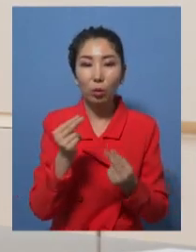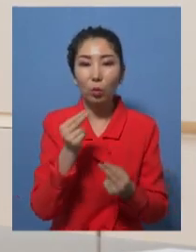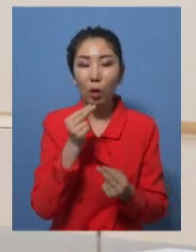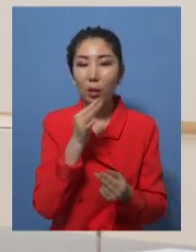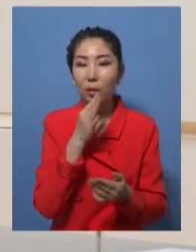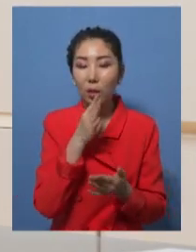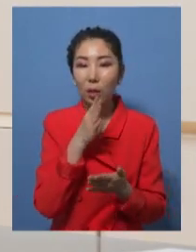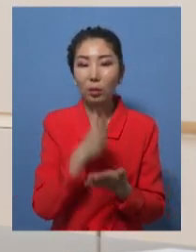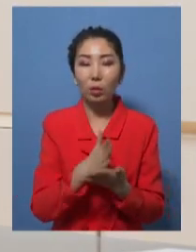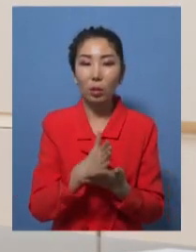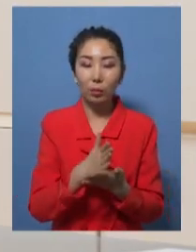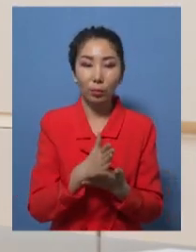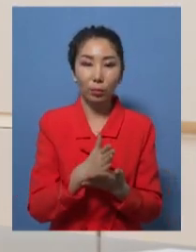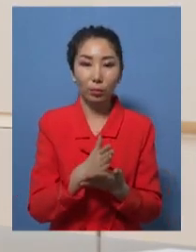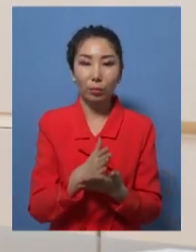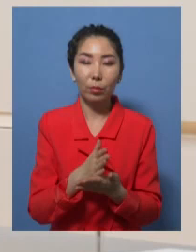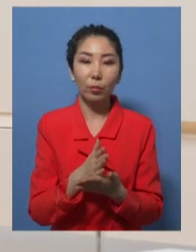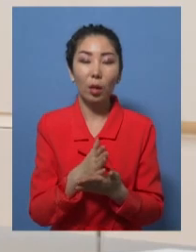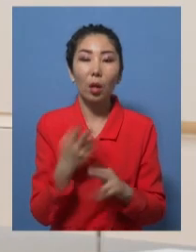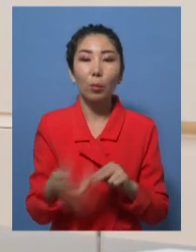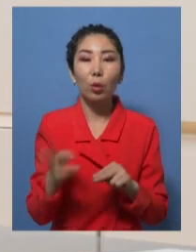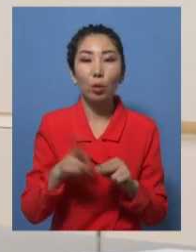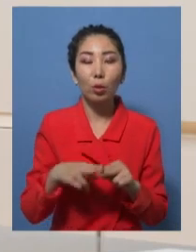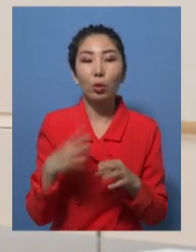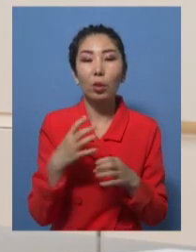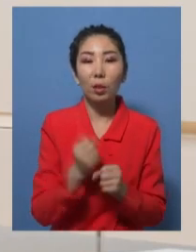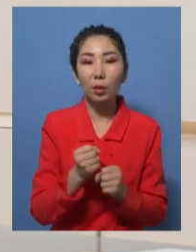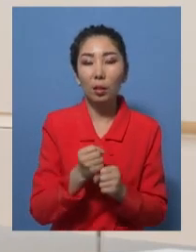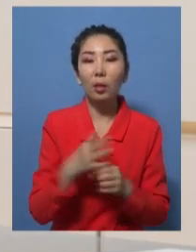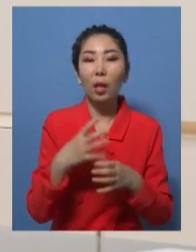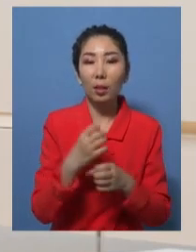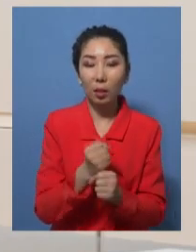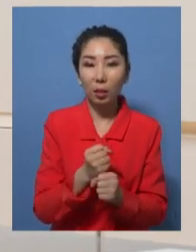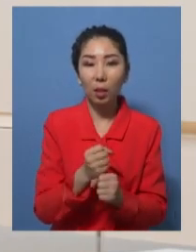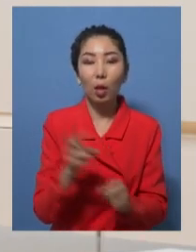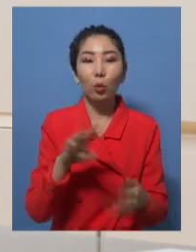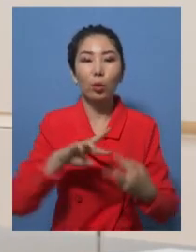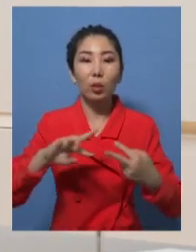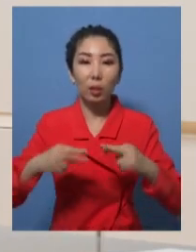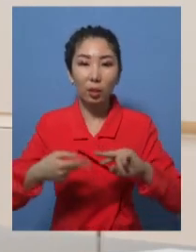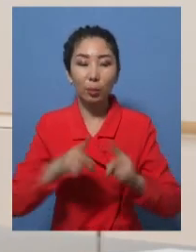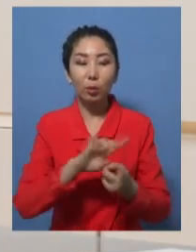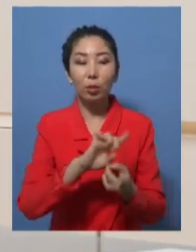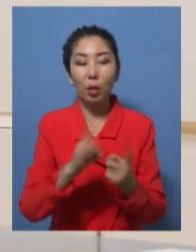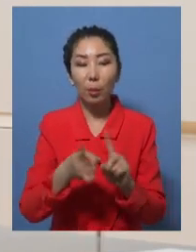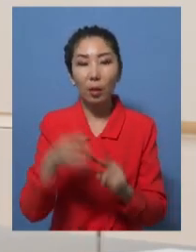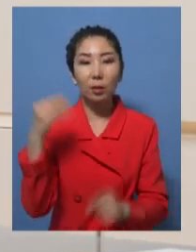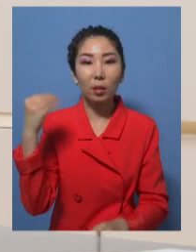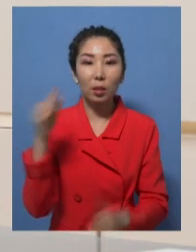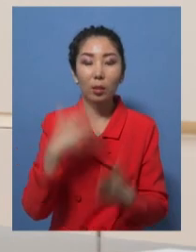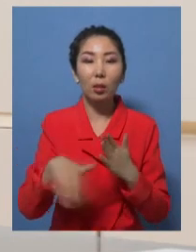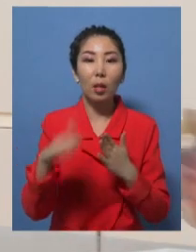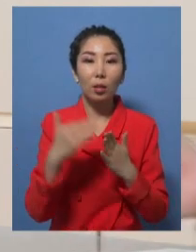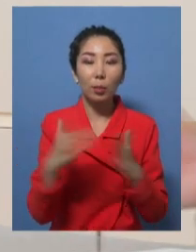ыстық тамақты да. Сондықтан бұл үзілістің тым қысқа екенін біздер анықтап, соны өзгертіп, сабақ кестесін